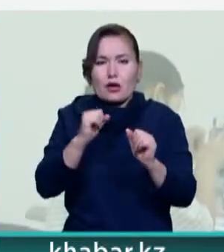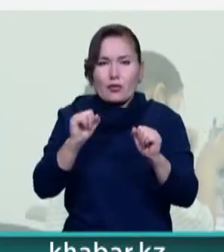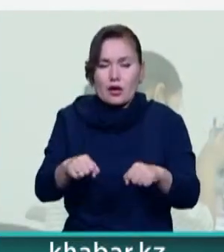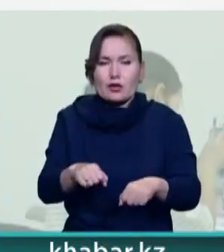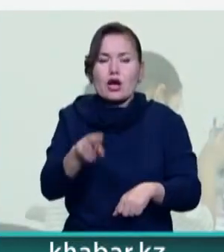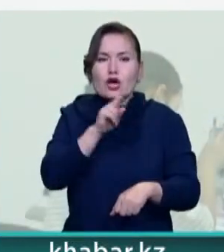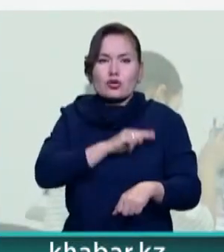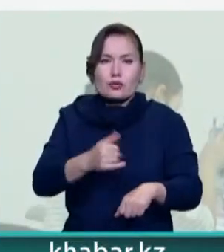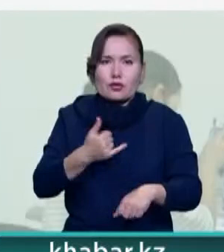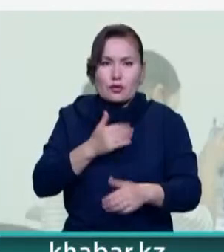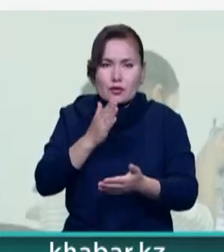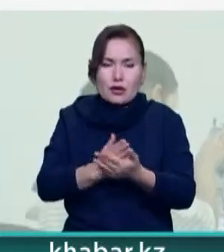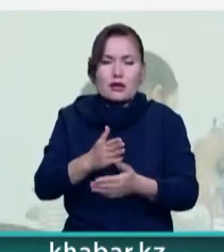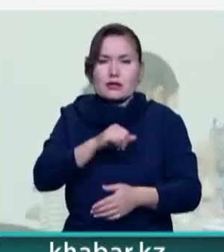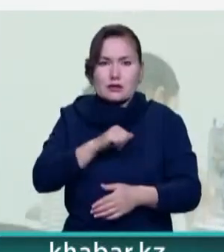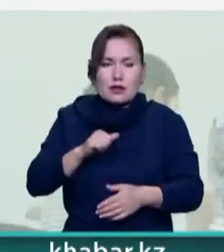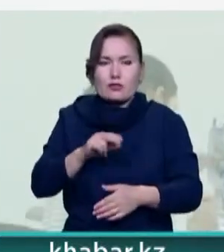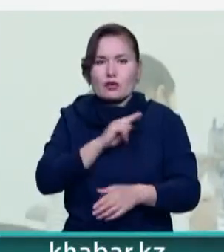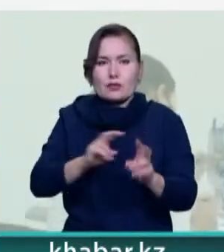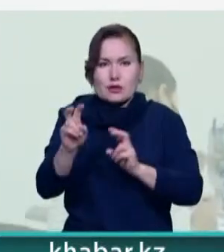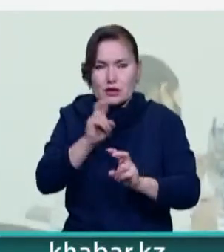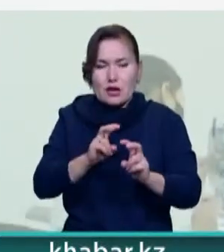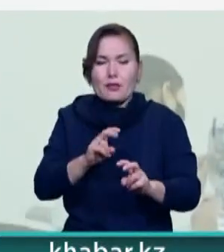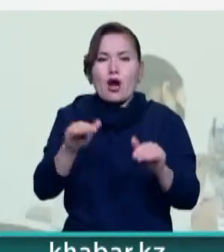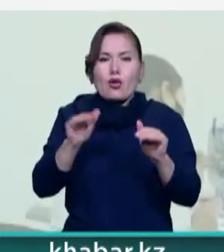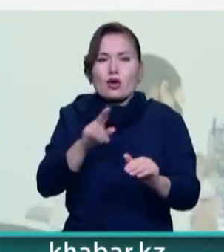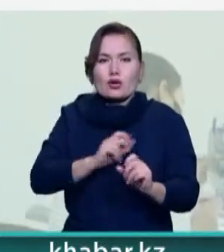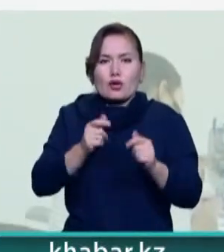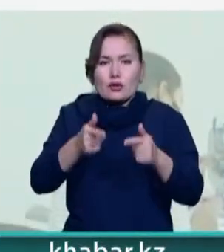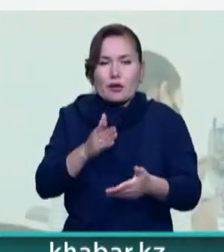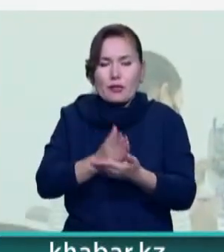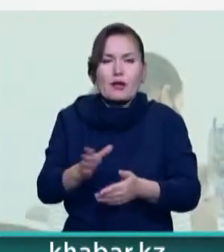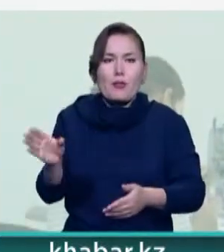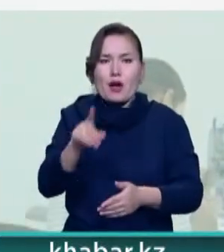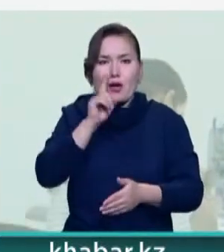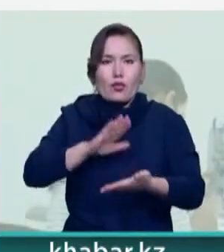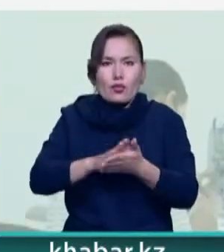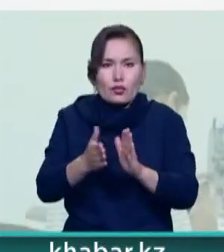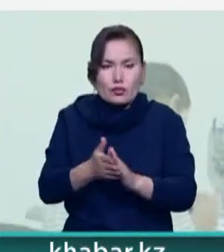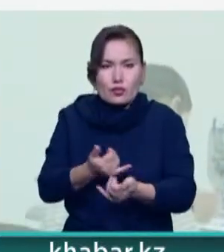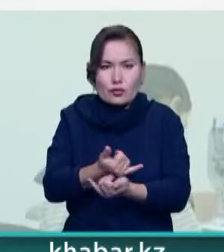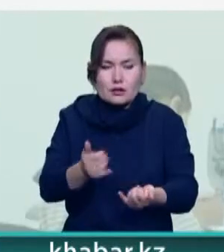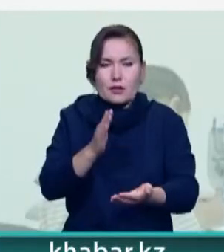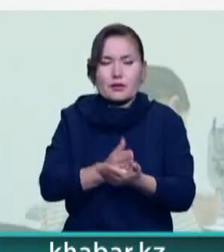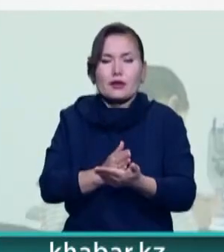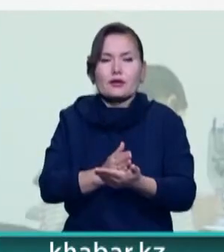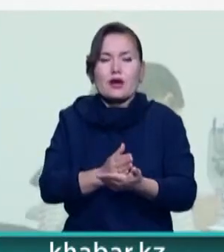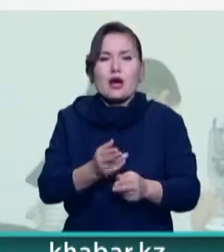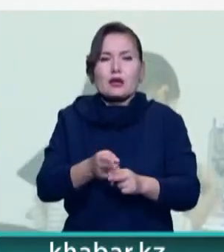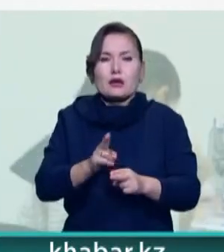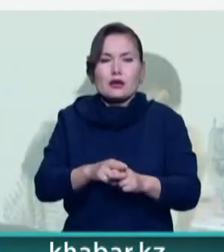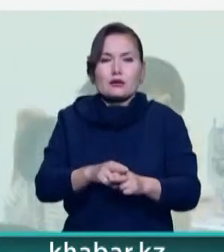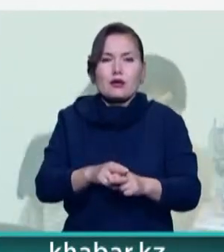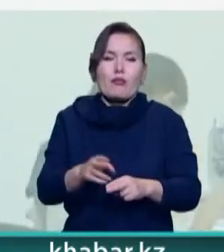жұмыс мен іздедім, таптым, осында колледжге кірдім, мұнда барлық жағдай жасалынған. Жағдай жасалынып